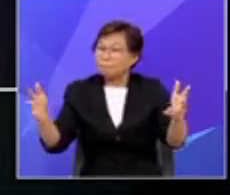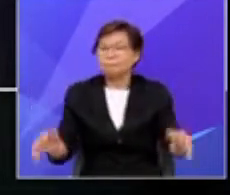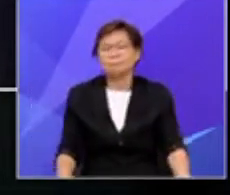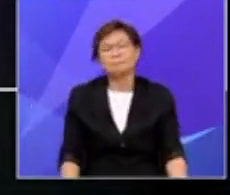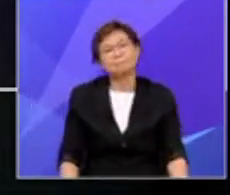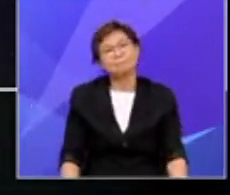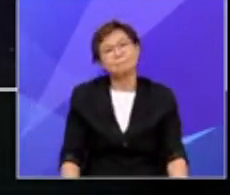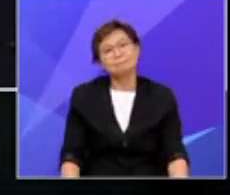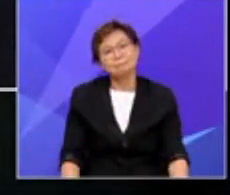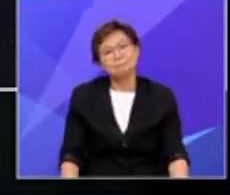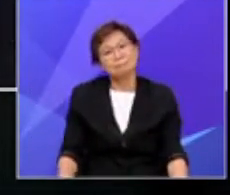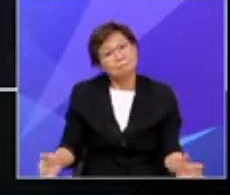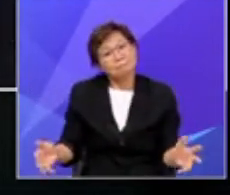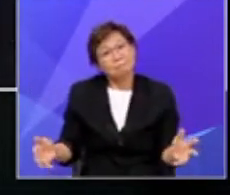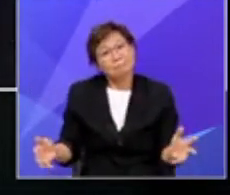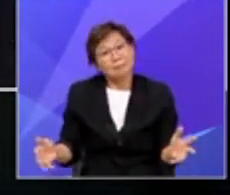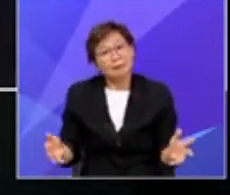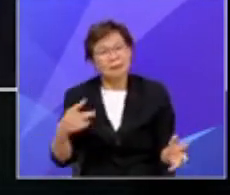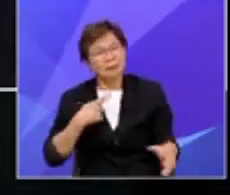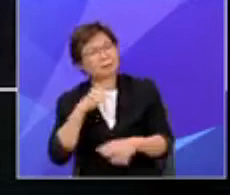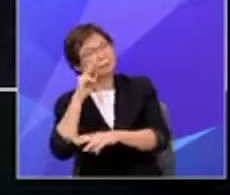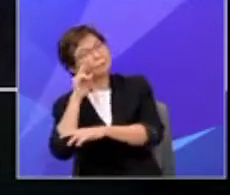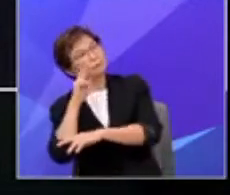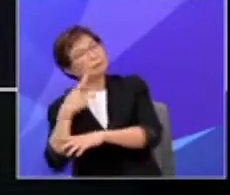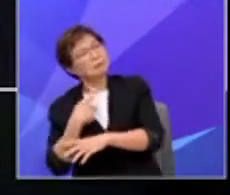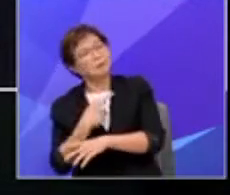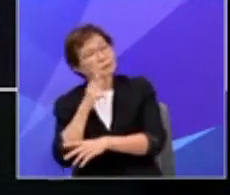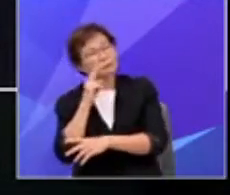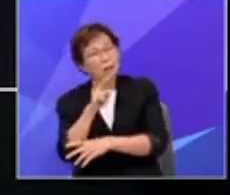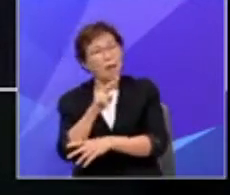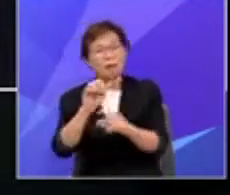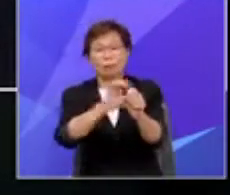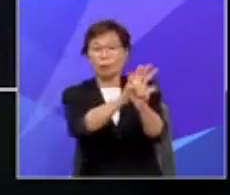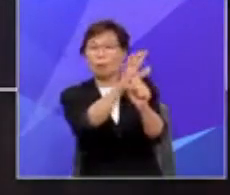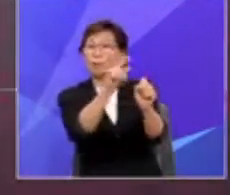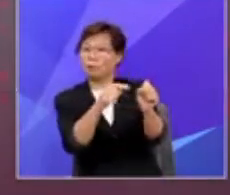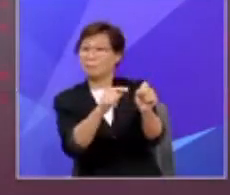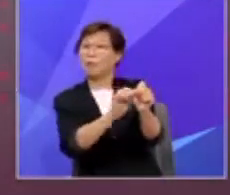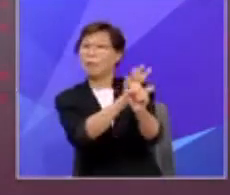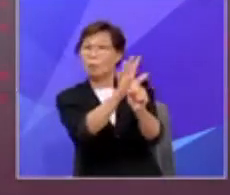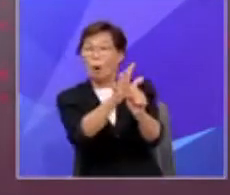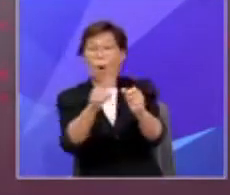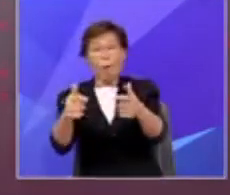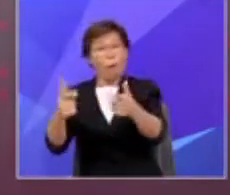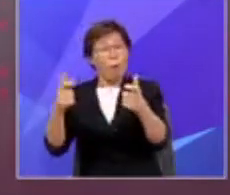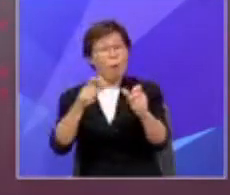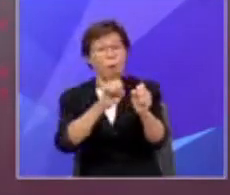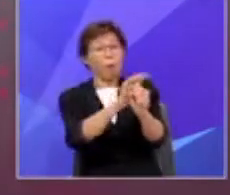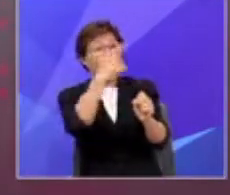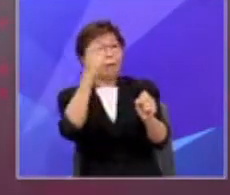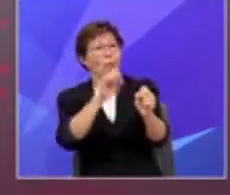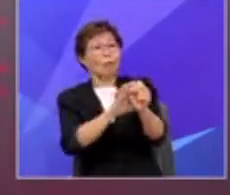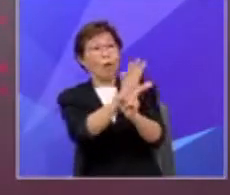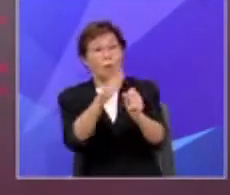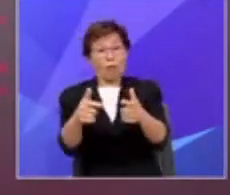jadi kita lihat bahwa kubik 19 ini telah mempercepatkan